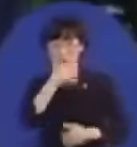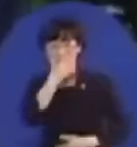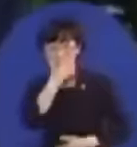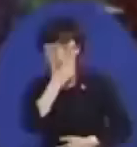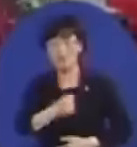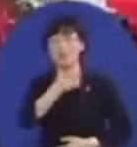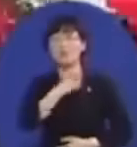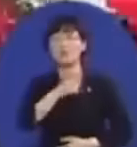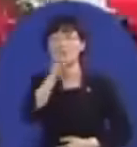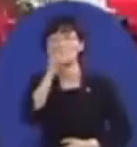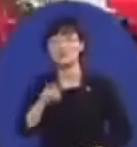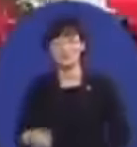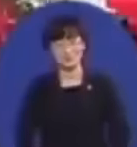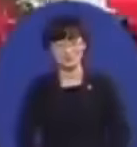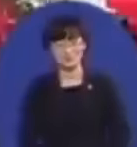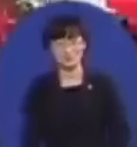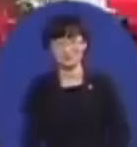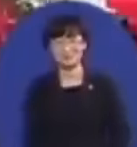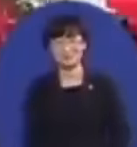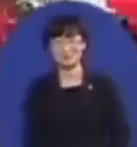행복하기를 원하시는 것입니다.